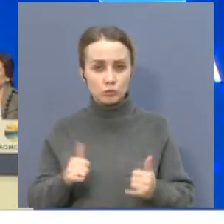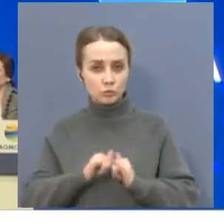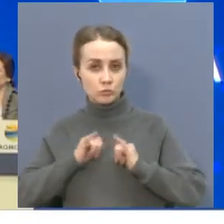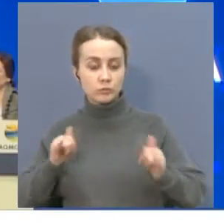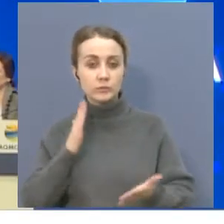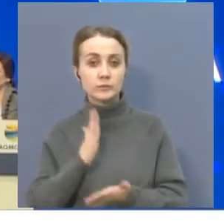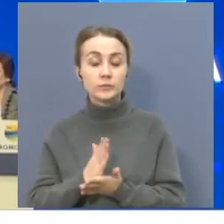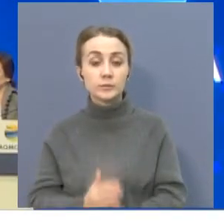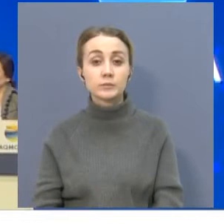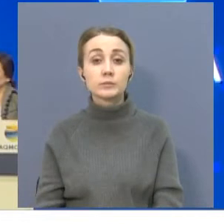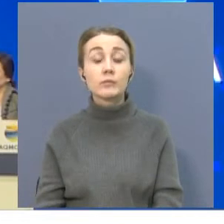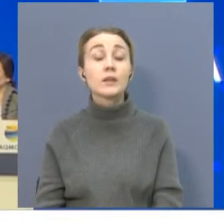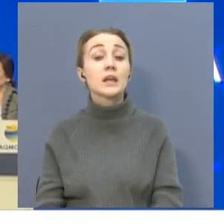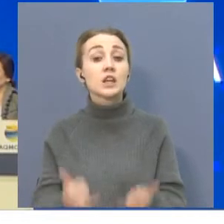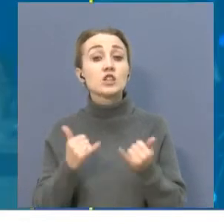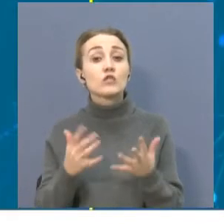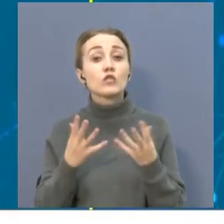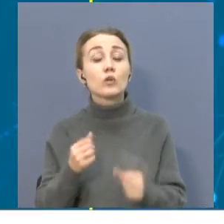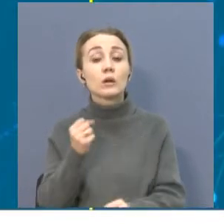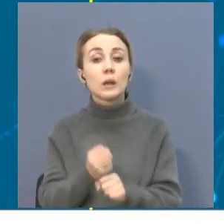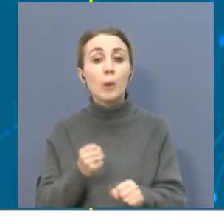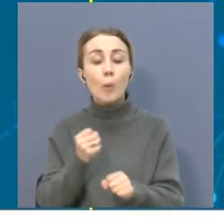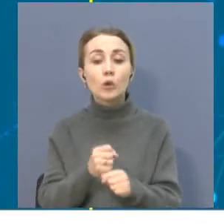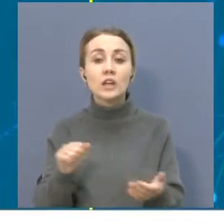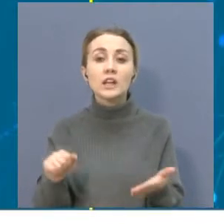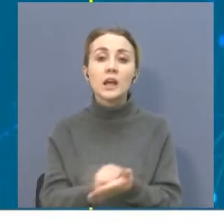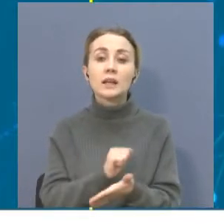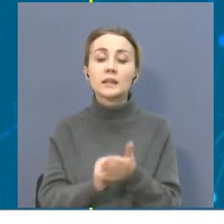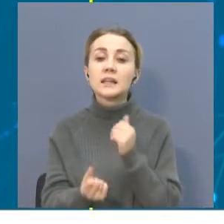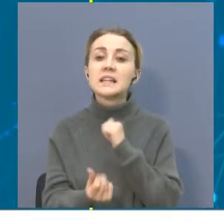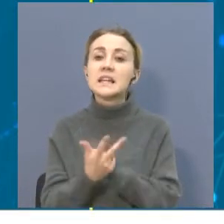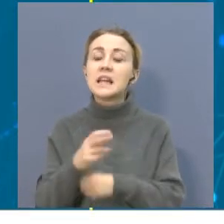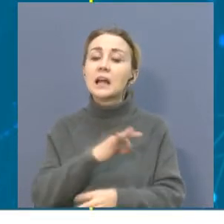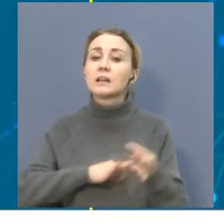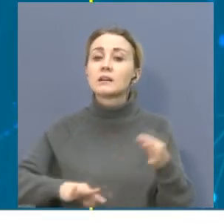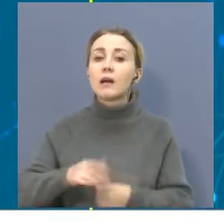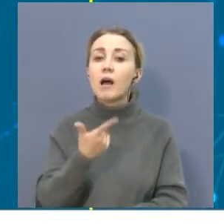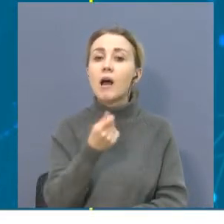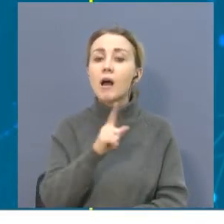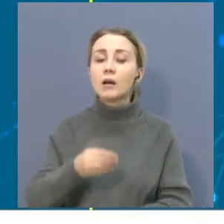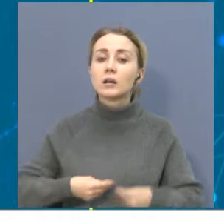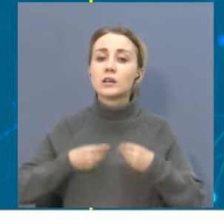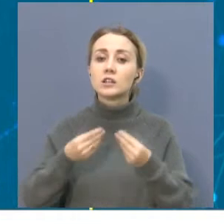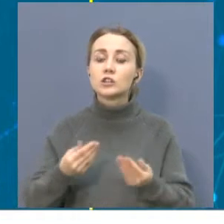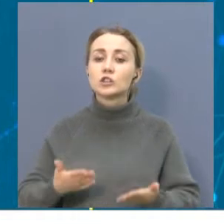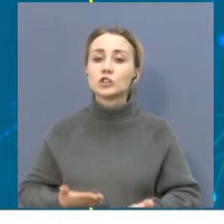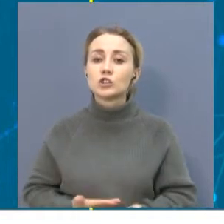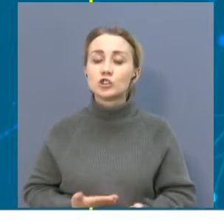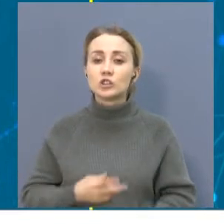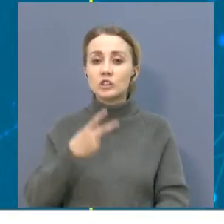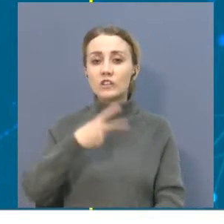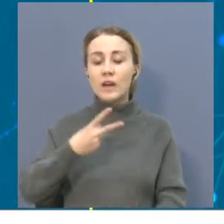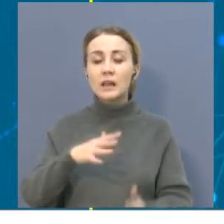очереди разработана проект-смет документации для бүгінгі таңда Аршалы және Целиноград аудандарының 20 ауылын көгілдір отынмен қамтамасыз ету үшін